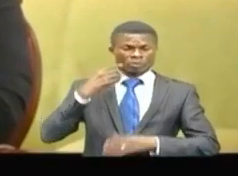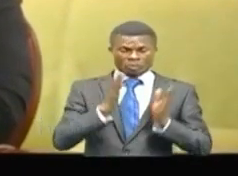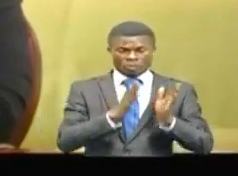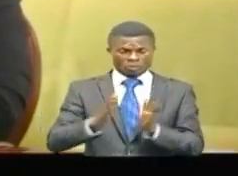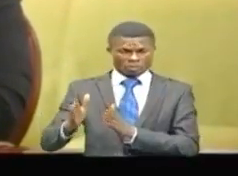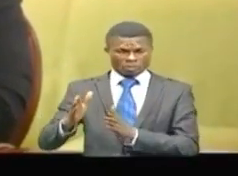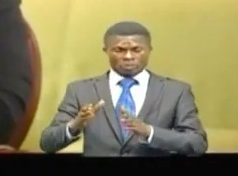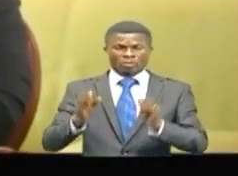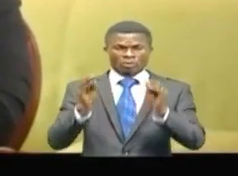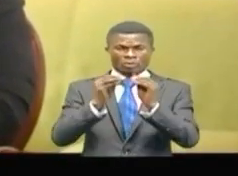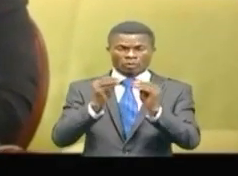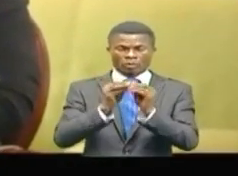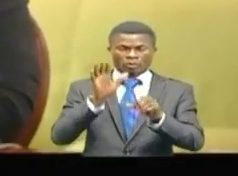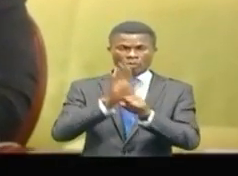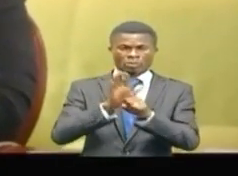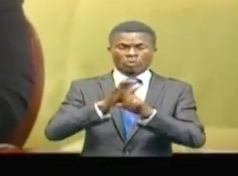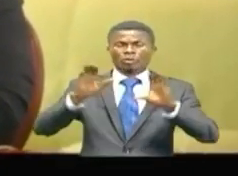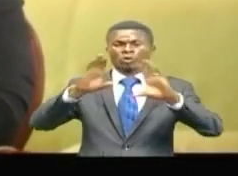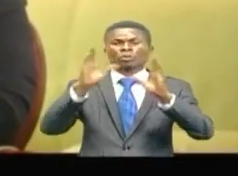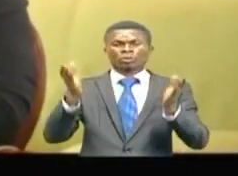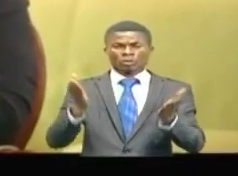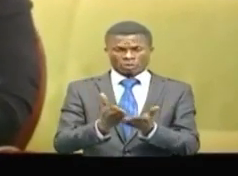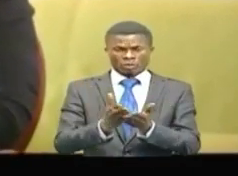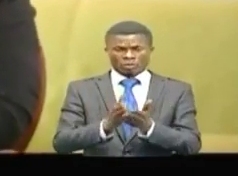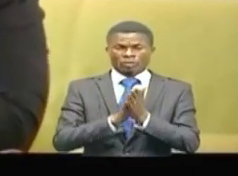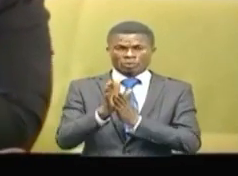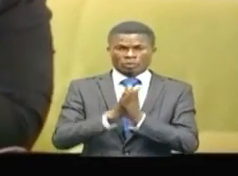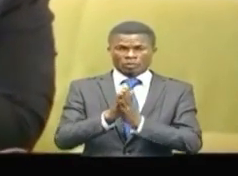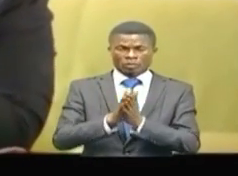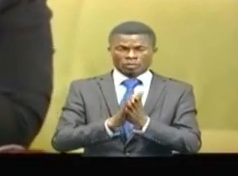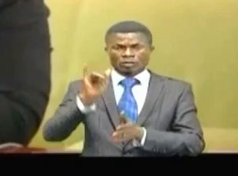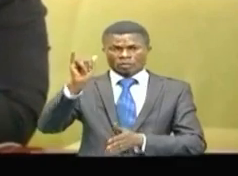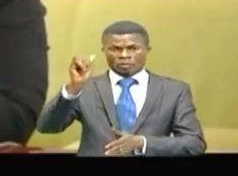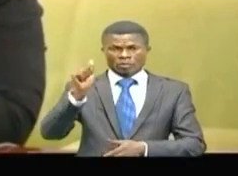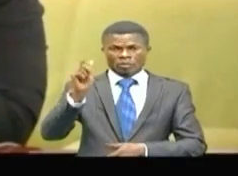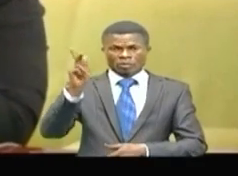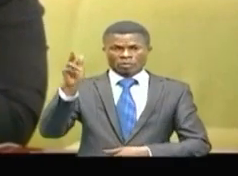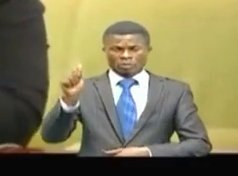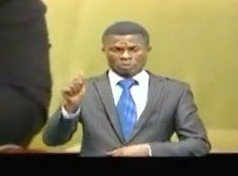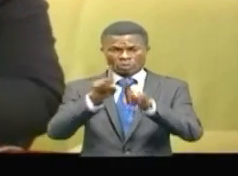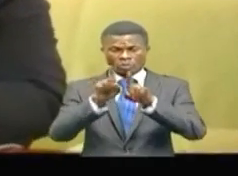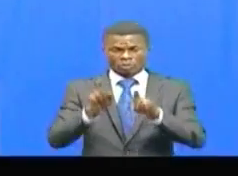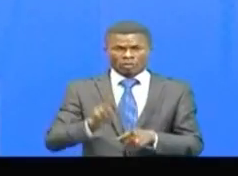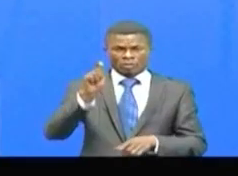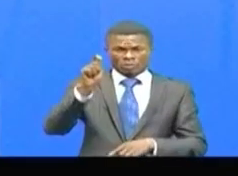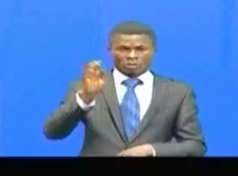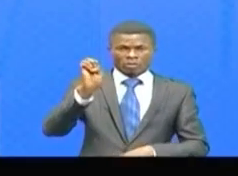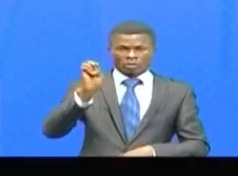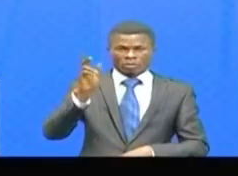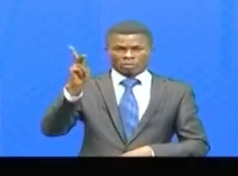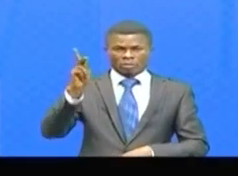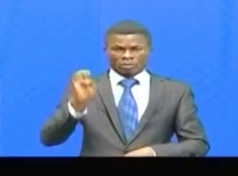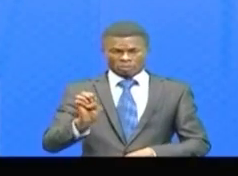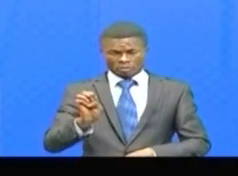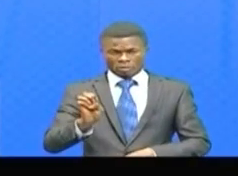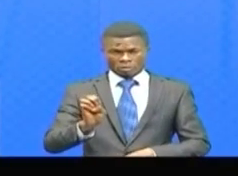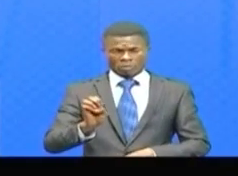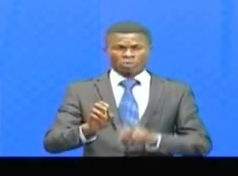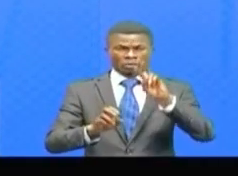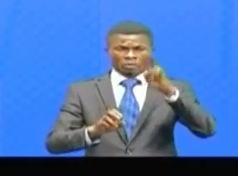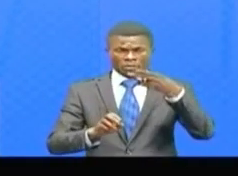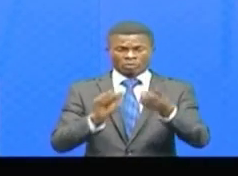la table ronde intercommunautaire tant souhaitée par les Yaka et par les Teke. Deux,